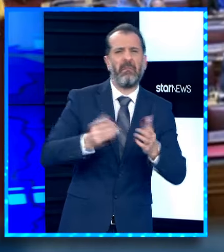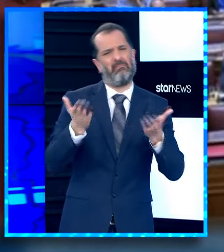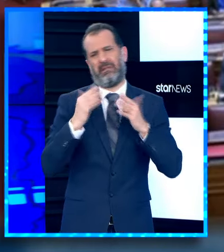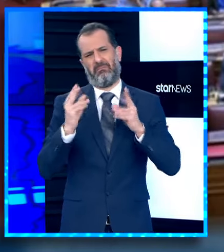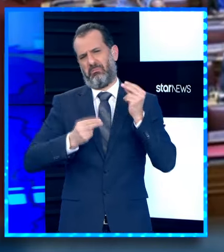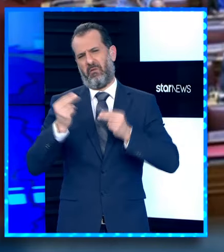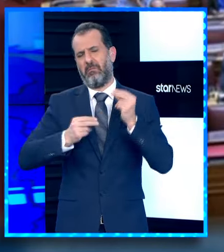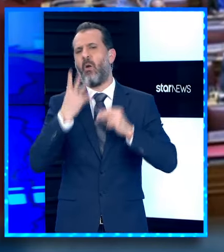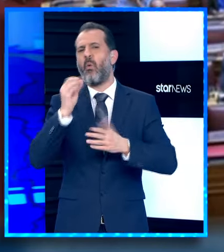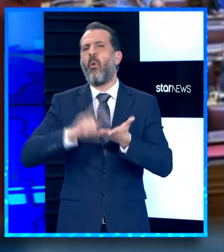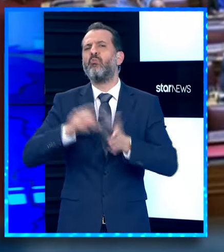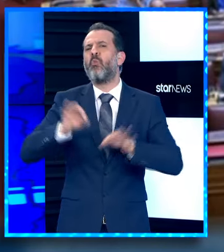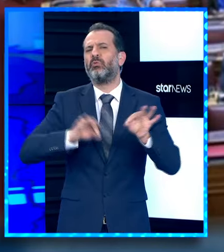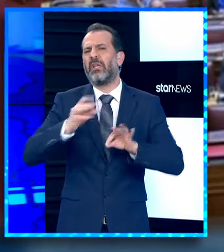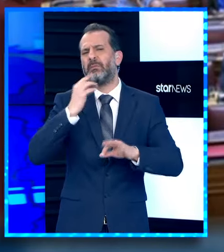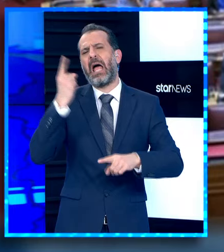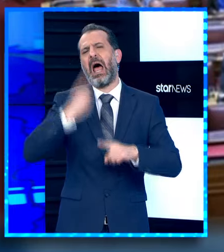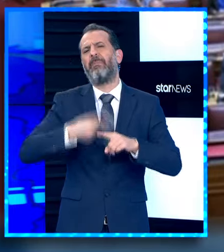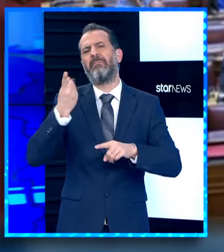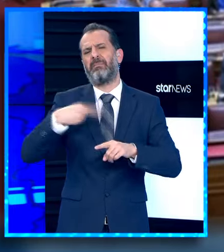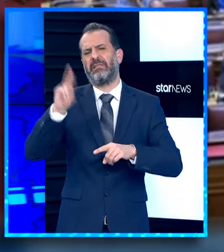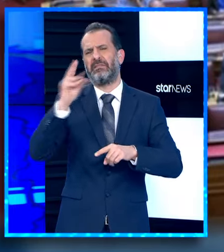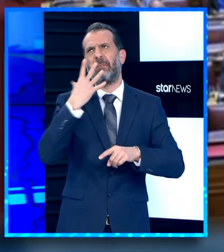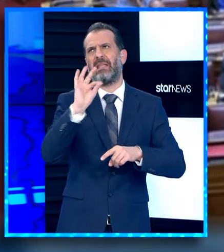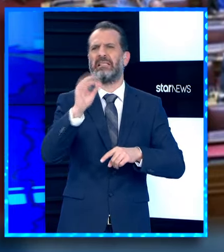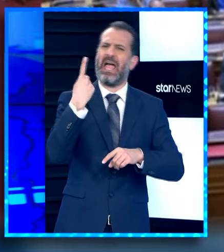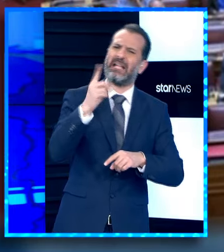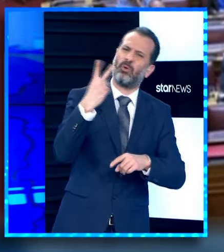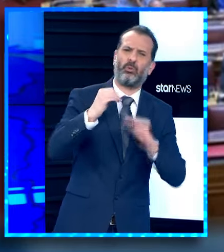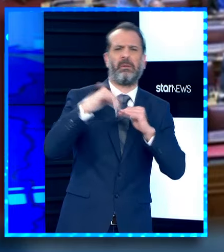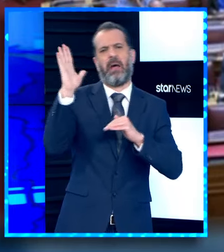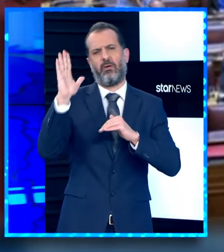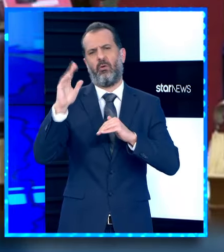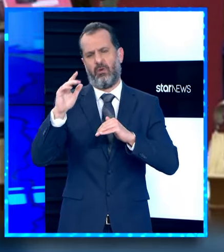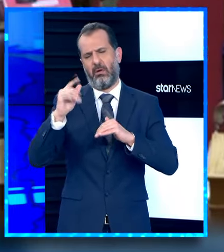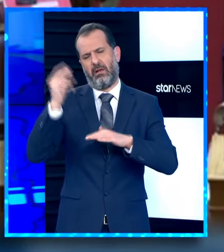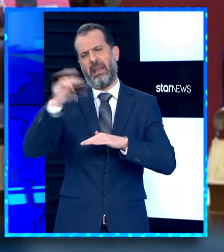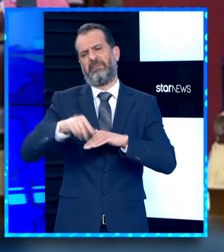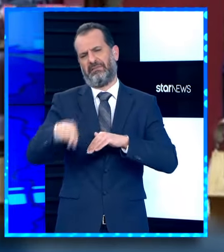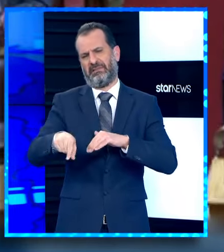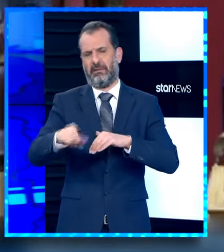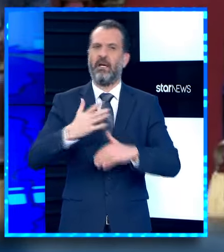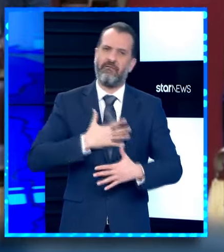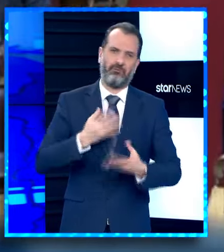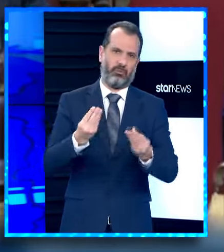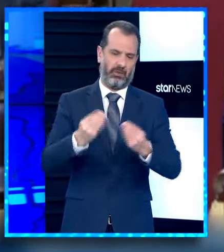νομοσχέδιο χρειάζεται την απλή πλειοψηφία 120 βουλευτών για να περάσει. Γιώργο, σε ευχαριστώ πολύ για την αναλυτική ενημέρωση.